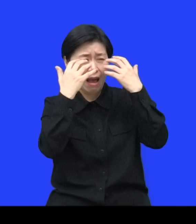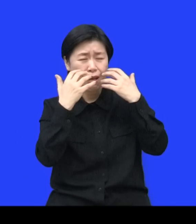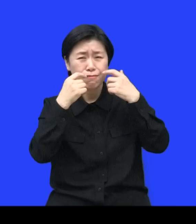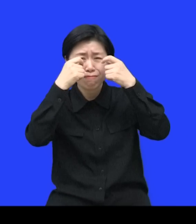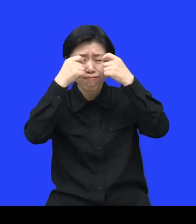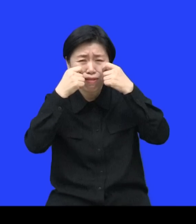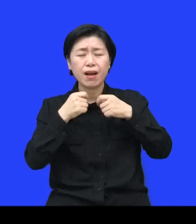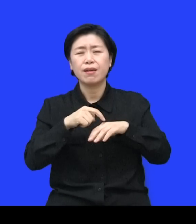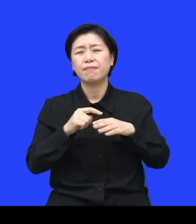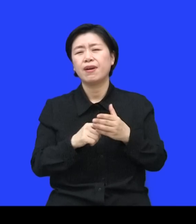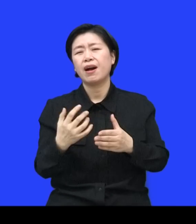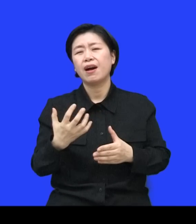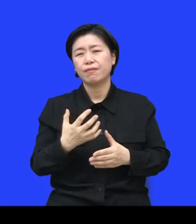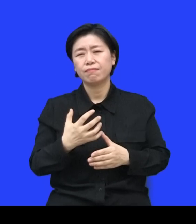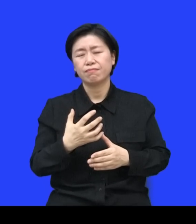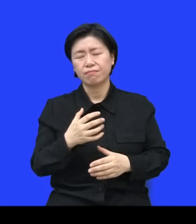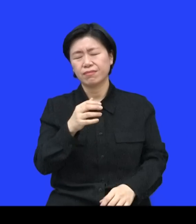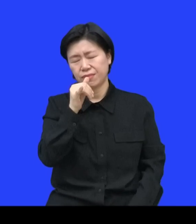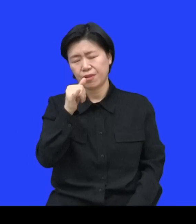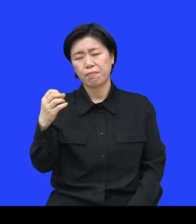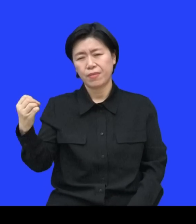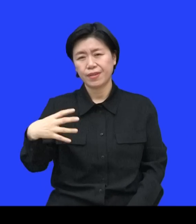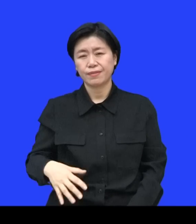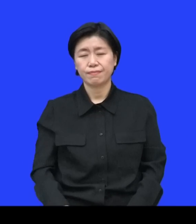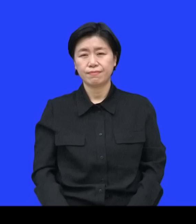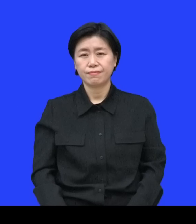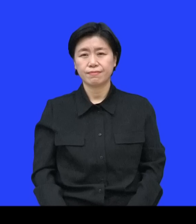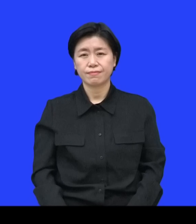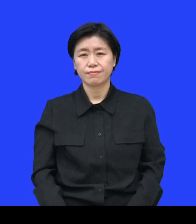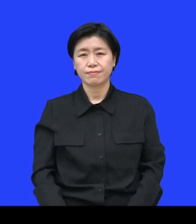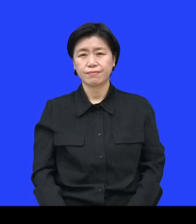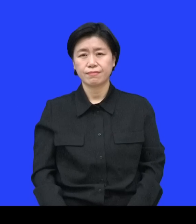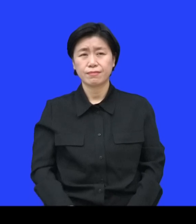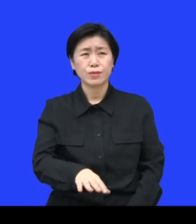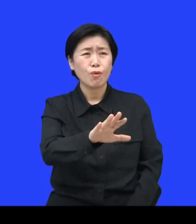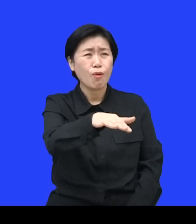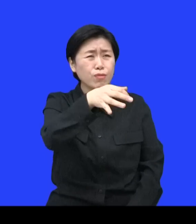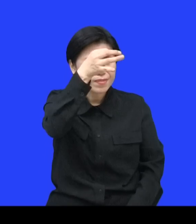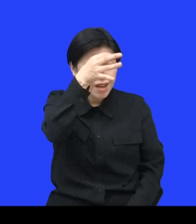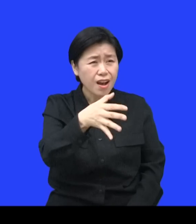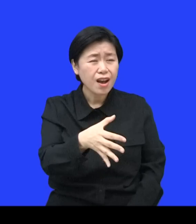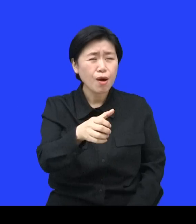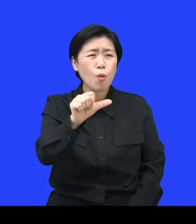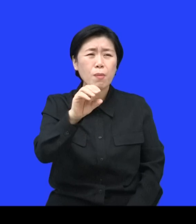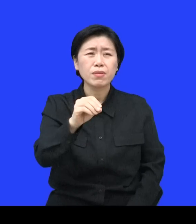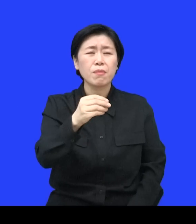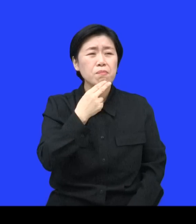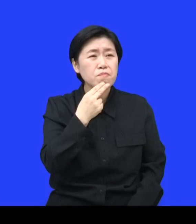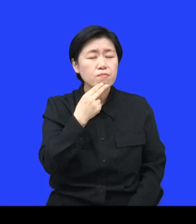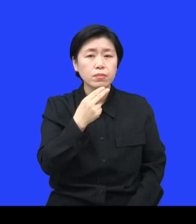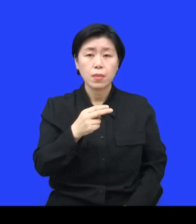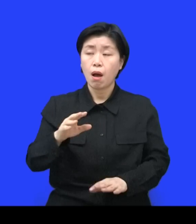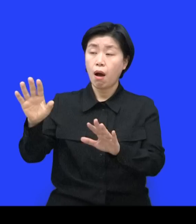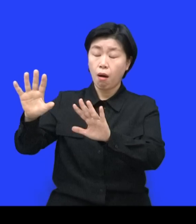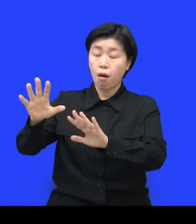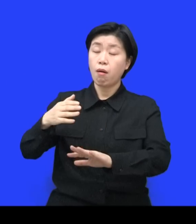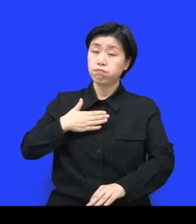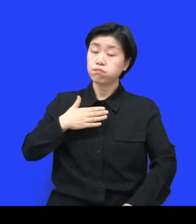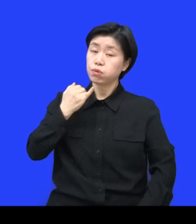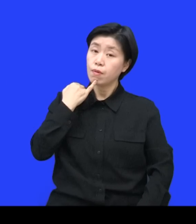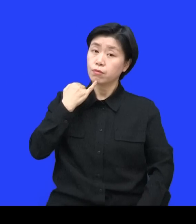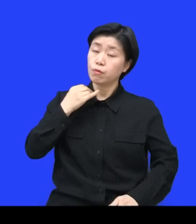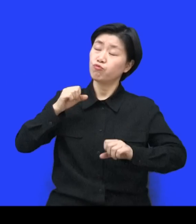기억이 난다. 근데 제가 그랬다는 거예요. 너무 미안하다. 엄마 내가 운동해야 된다니까. 나 이거 내가 좋아서 하는